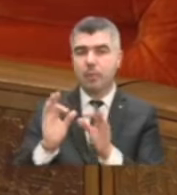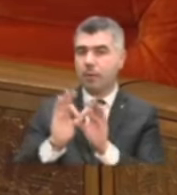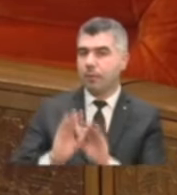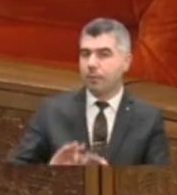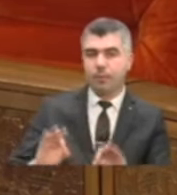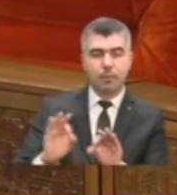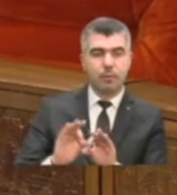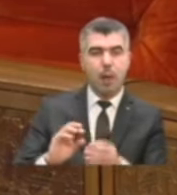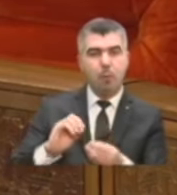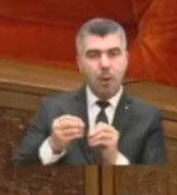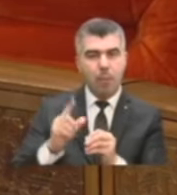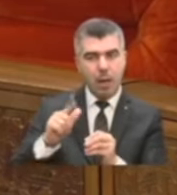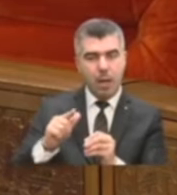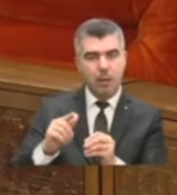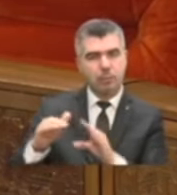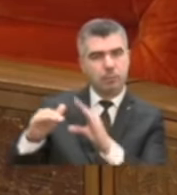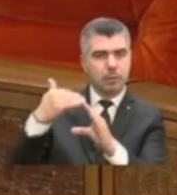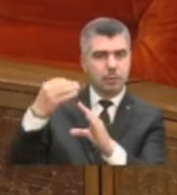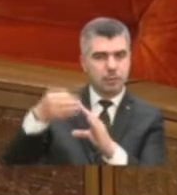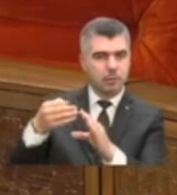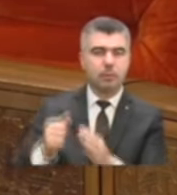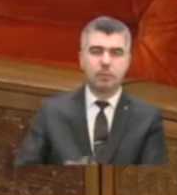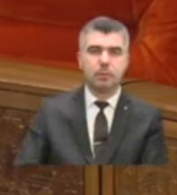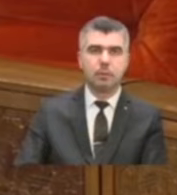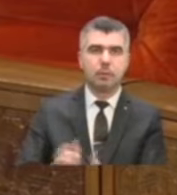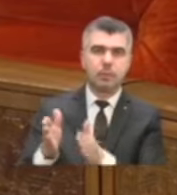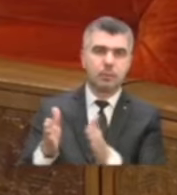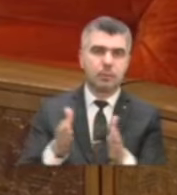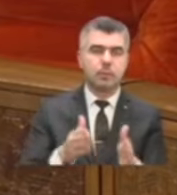مشكل أرسلوا هنا. شكرا.